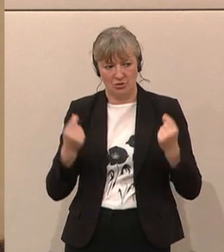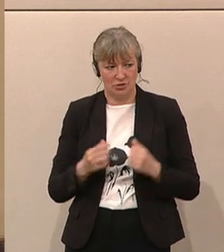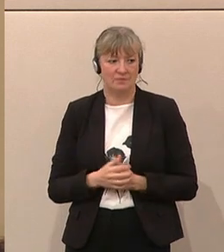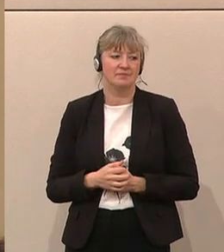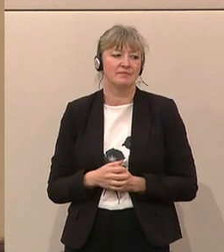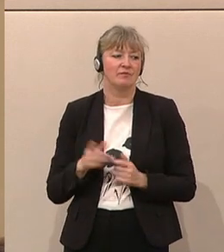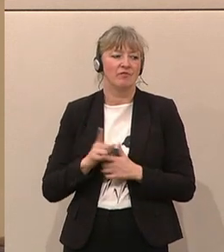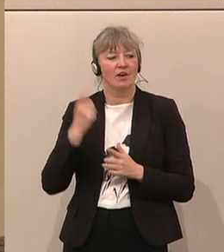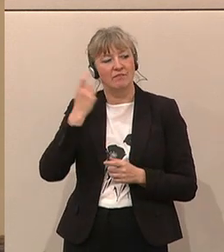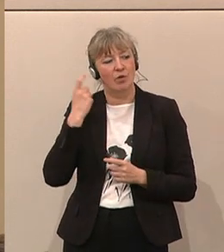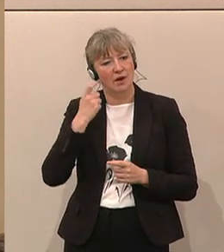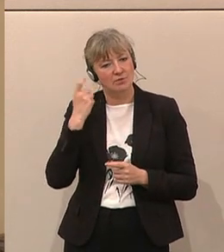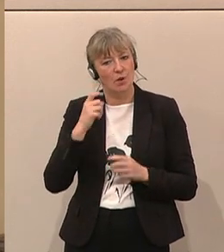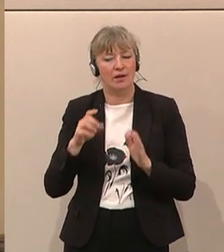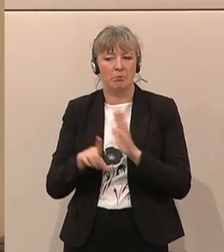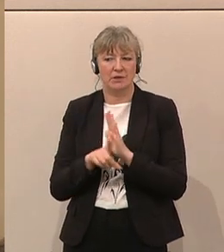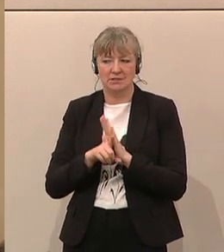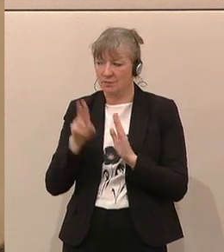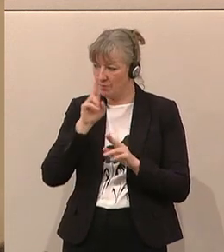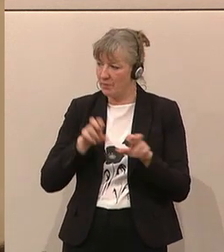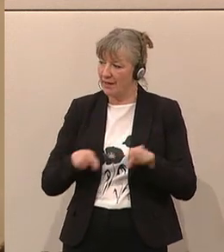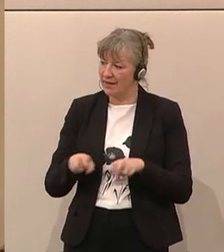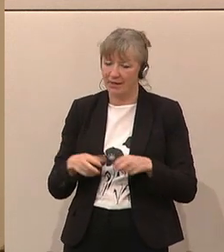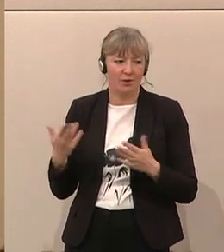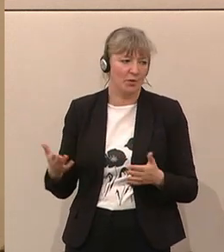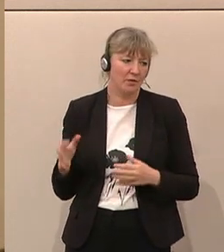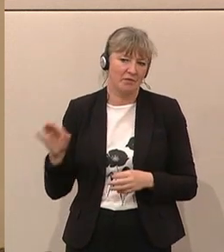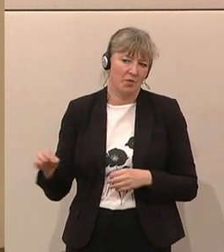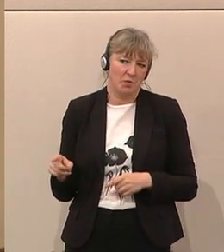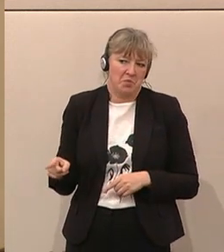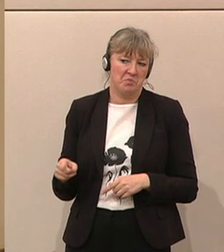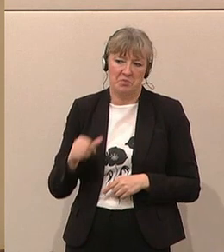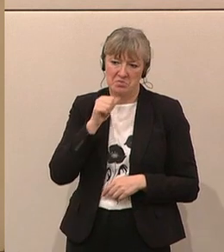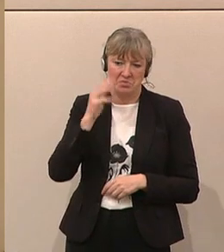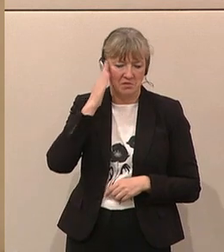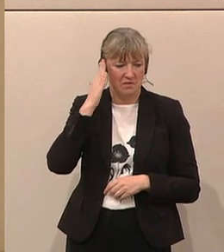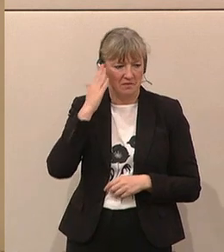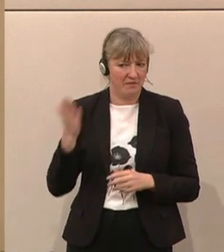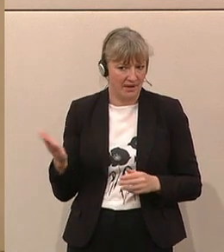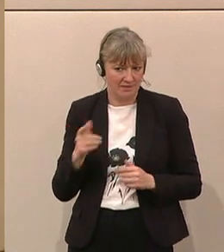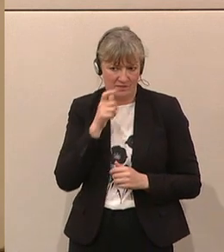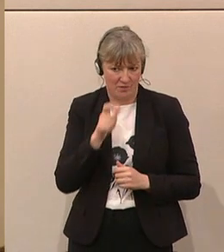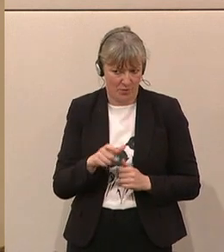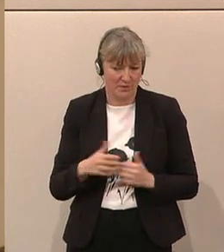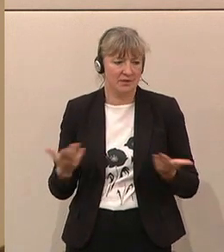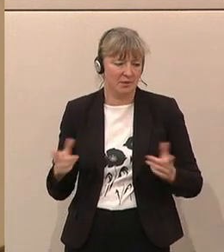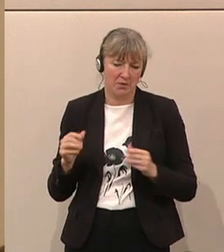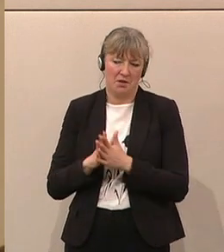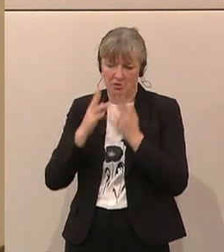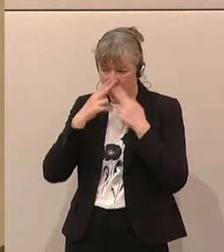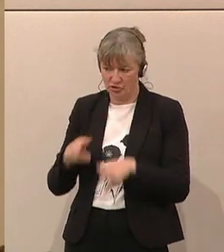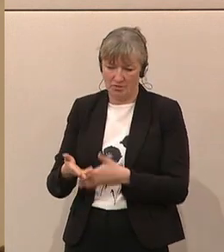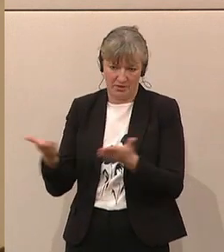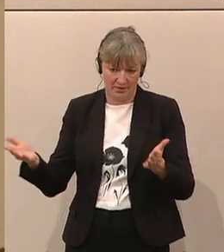sind. Das Vorsorgeprinzip, liebe Bundesregierung, ist für Sie ein Fremdwort. Und hier kann ich nur eines sagen, schämen Sie